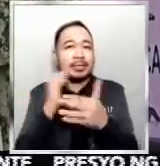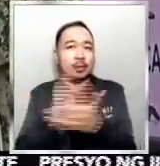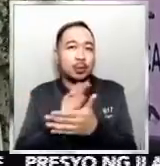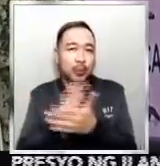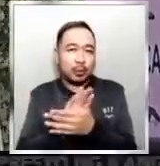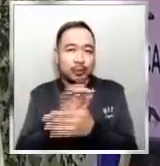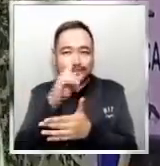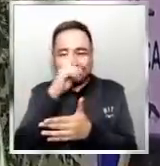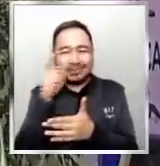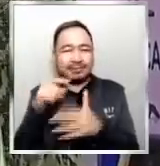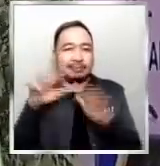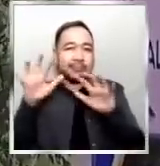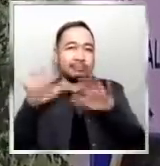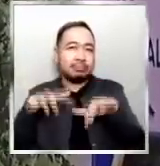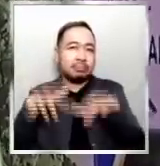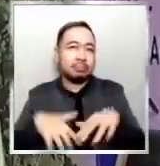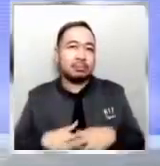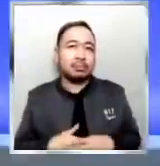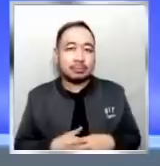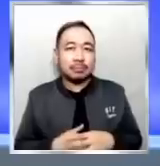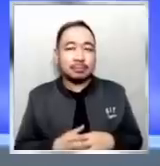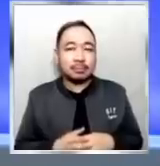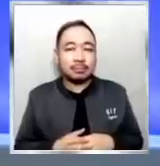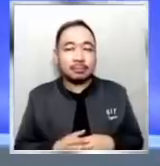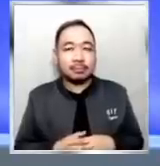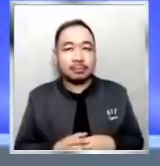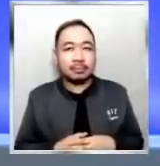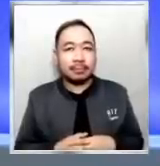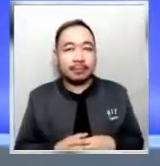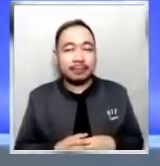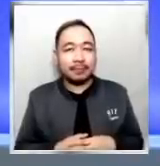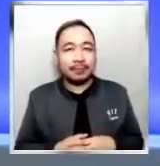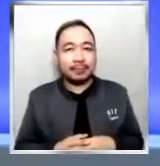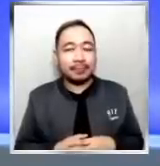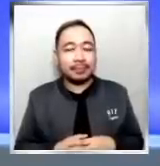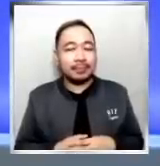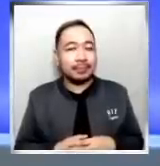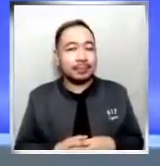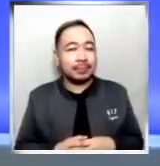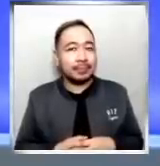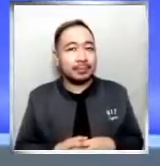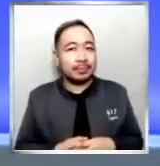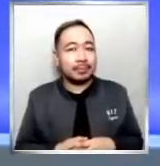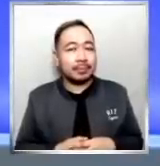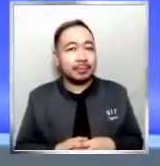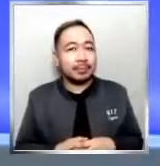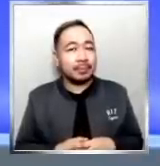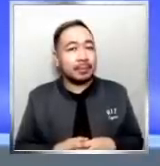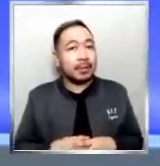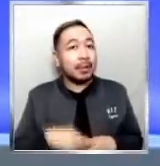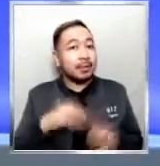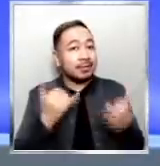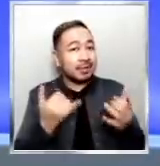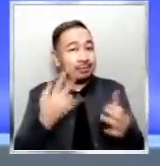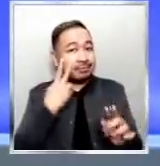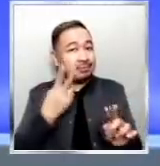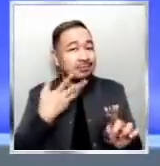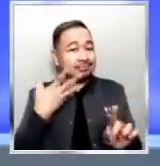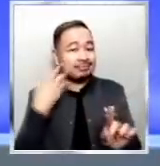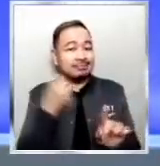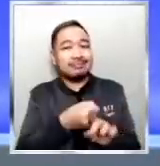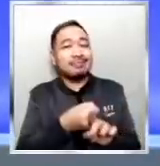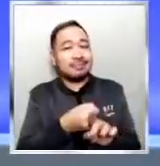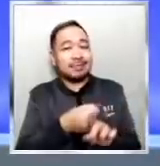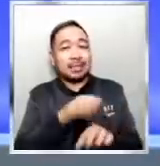Consulta, nakatutok 24 oras. Siyam na beses nag-landfall o ika ngay tumama sa kalupaan ng Bagyong Julina